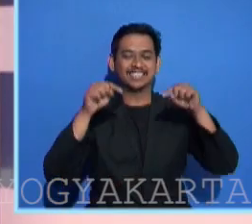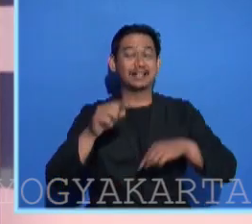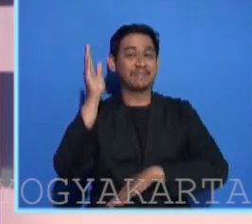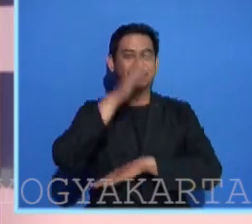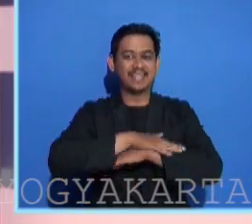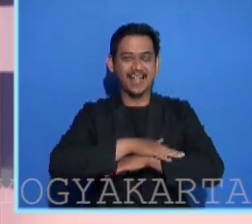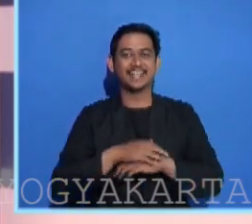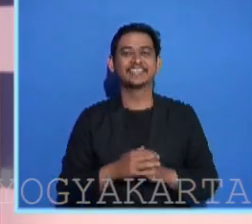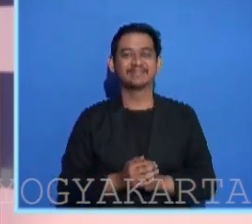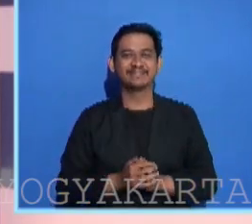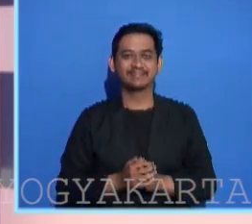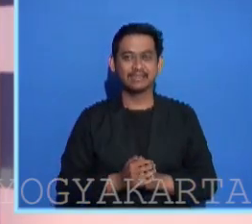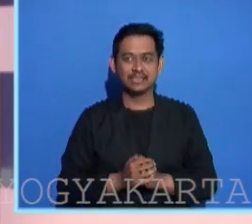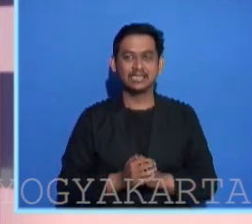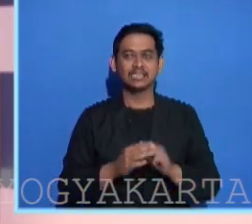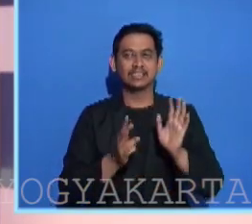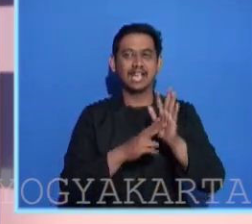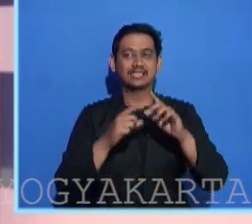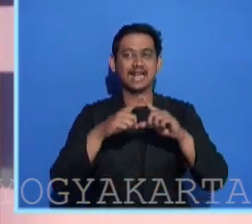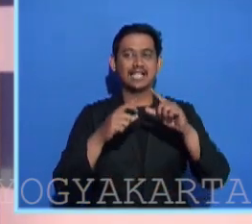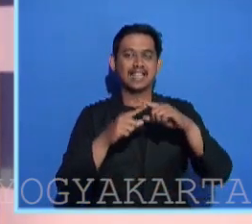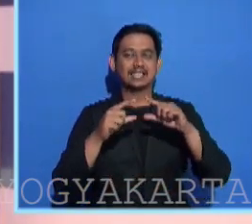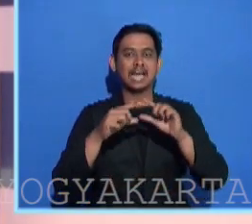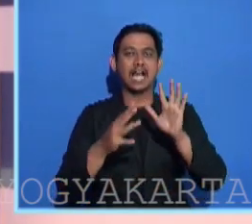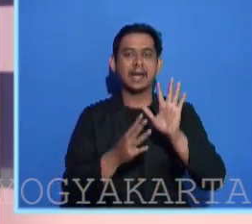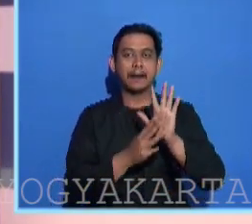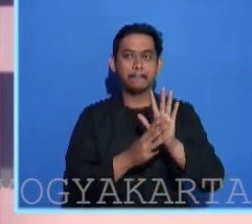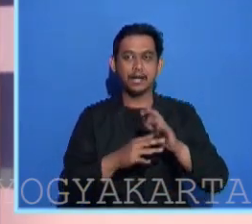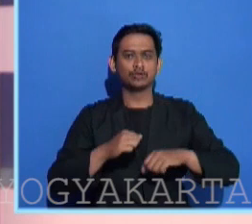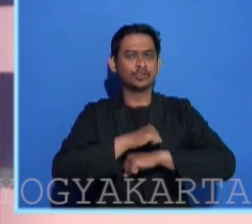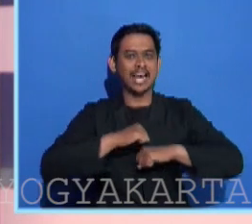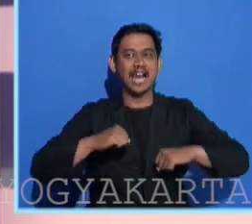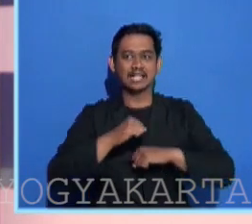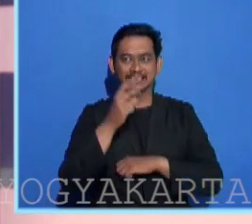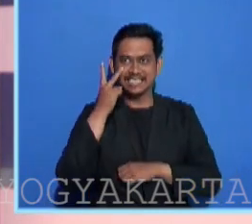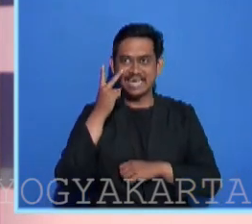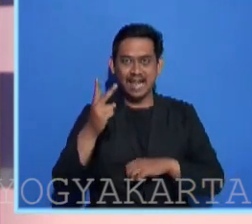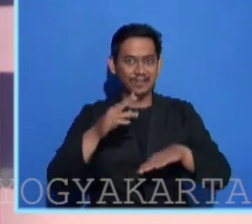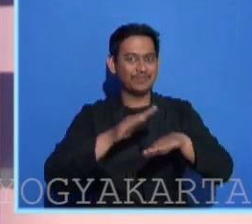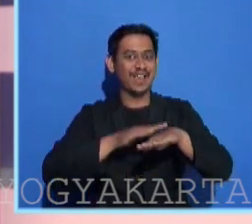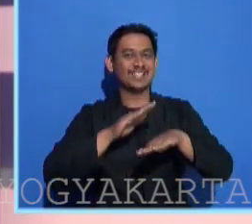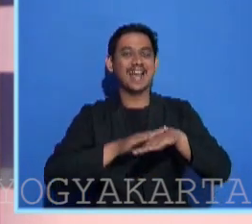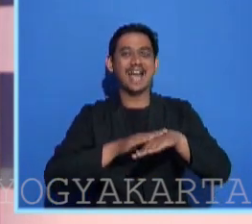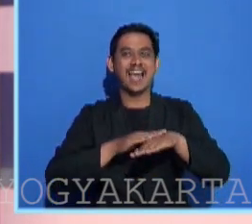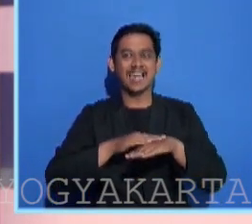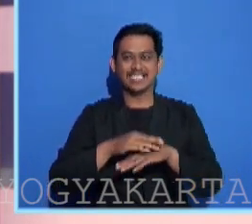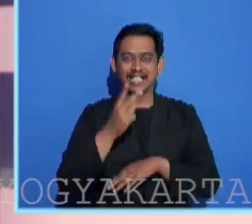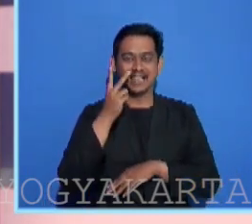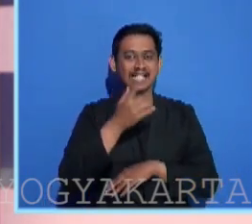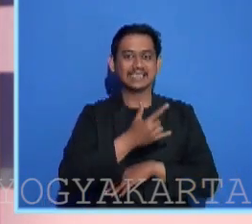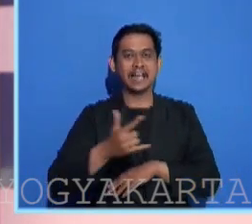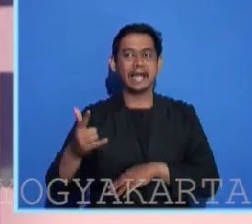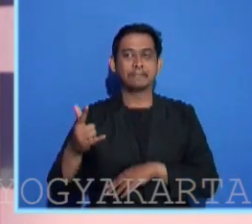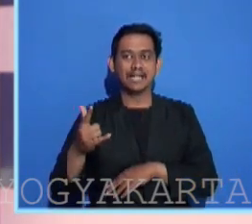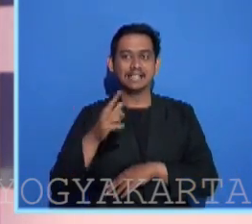Mataram Jemparingan dinilai merupakan kegiatan olahraga yang mampu memelihara tradisi sehingga perlu dilestarikan. Untuk itu, Institut